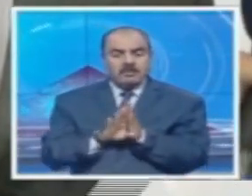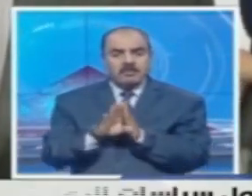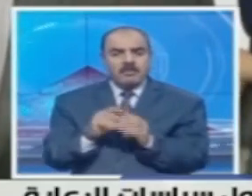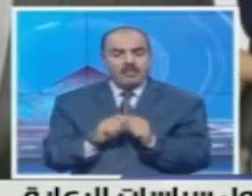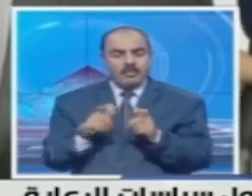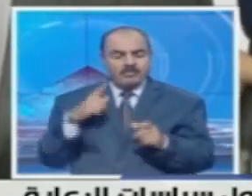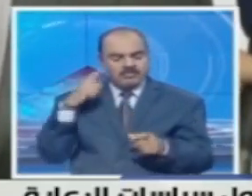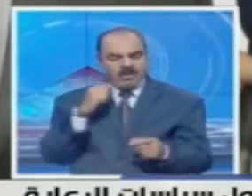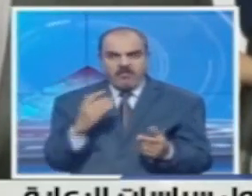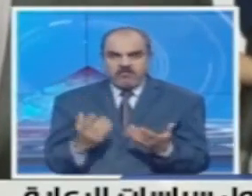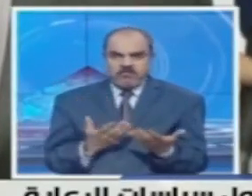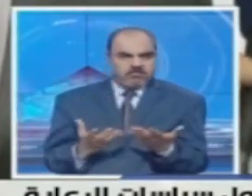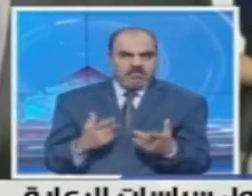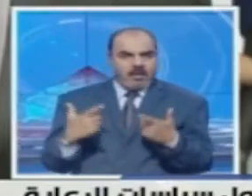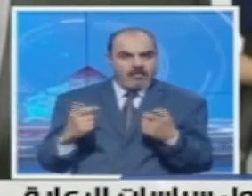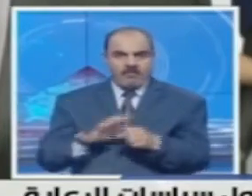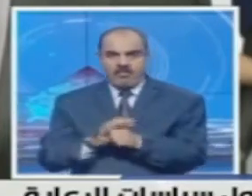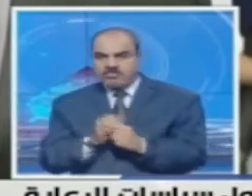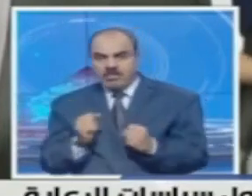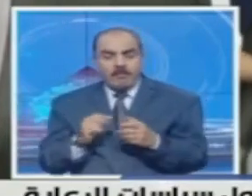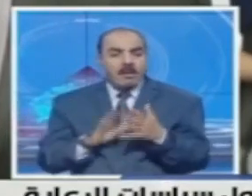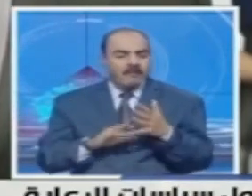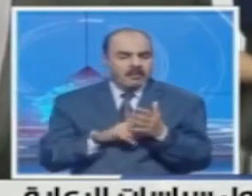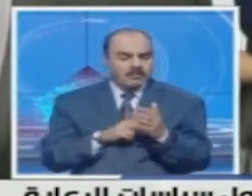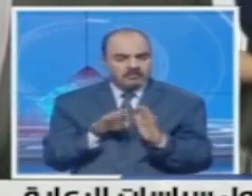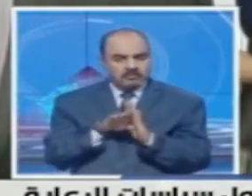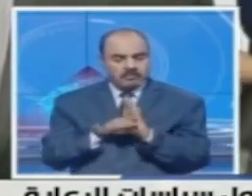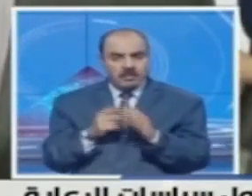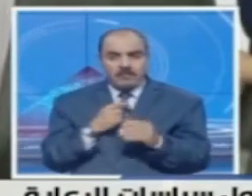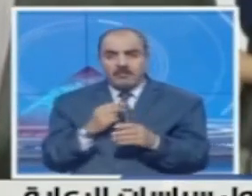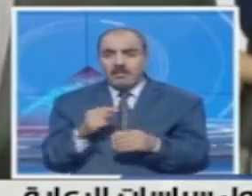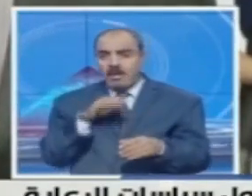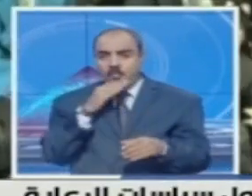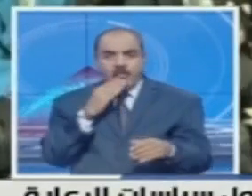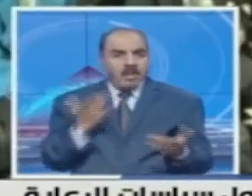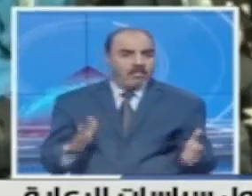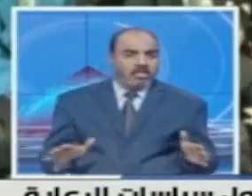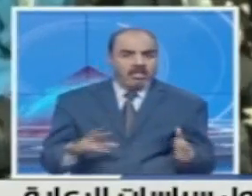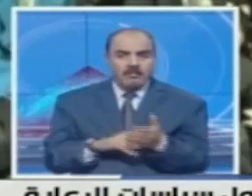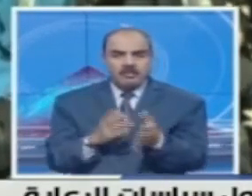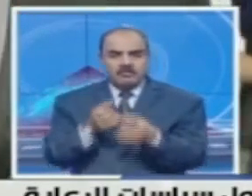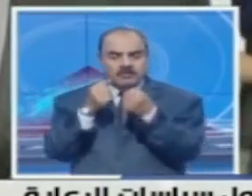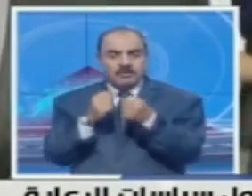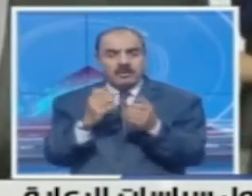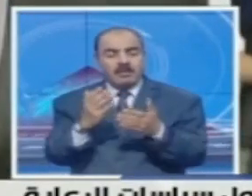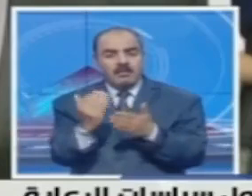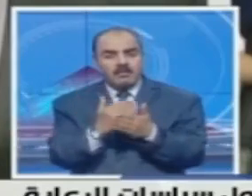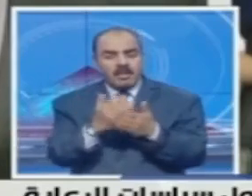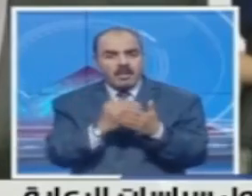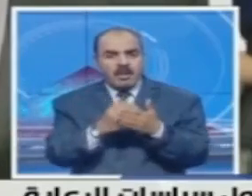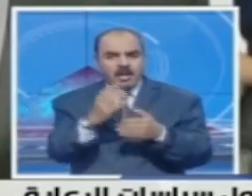الظروف الاقتصادية وبالتالي على ظروف فقيدي الرعاية أو الأولى بالرعاية. بنتبنى